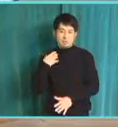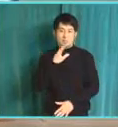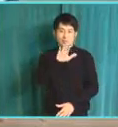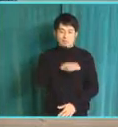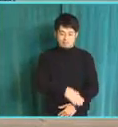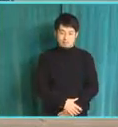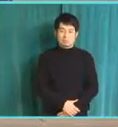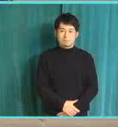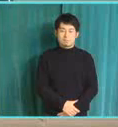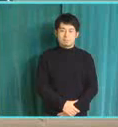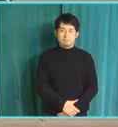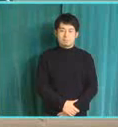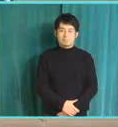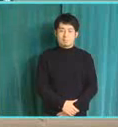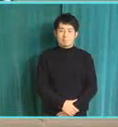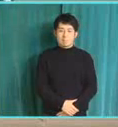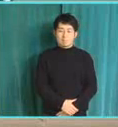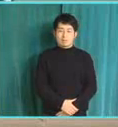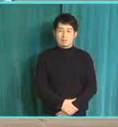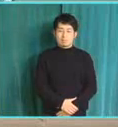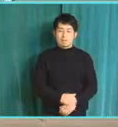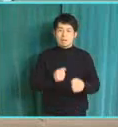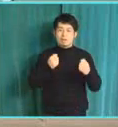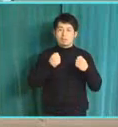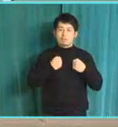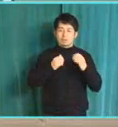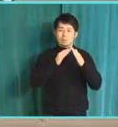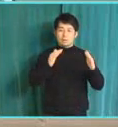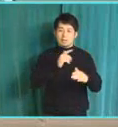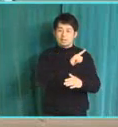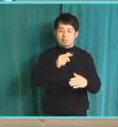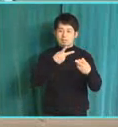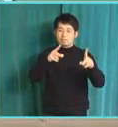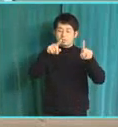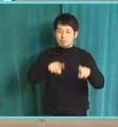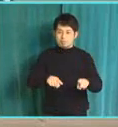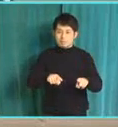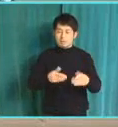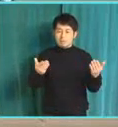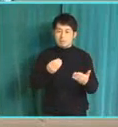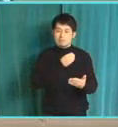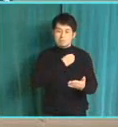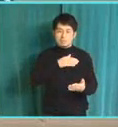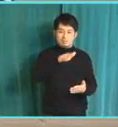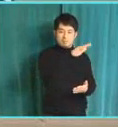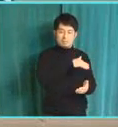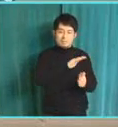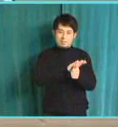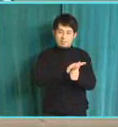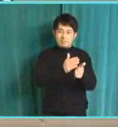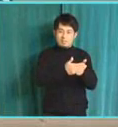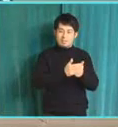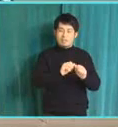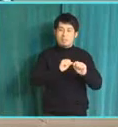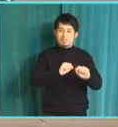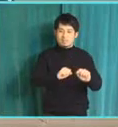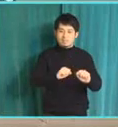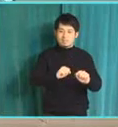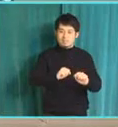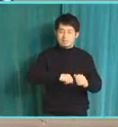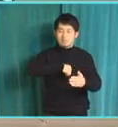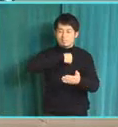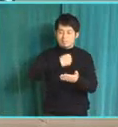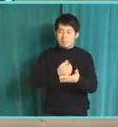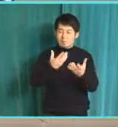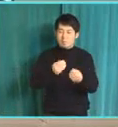。 加えて運動会などの行事の時は園の職員全員で力を合わせて取り組んでいます。行事が終わると子どもと一緒にや